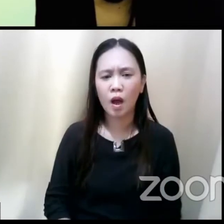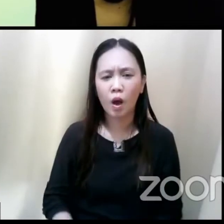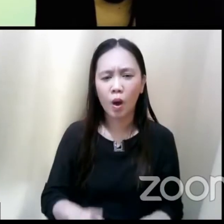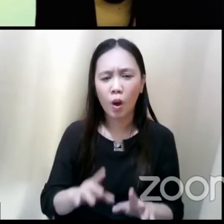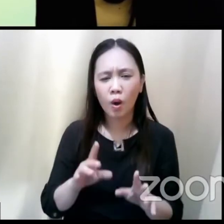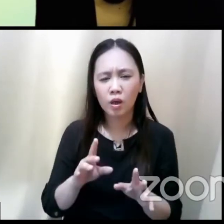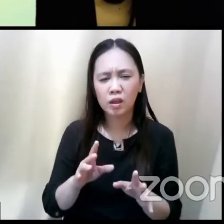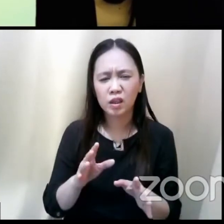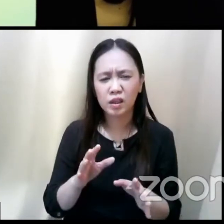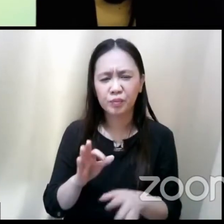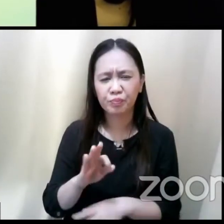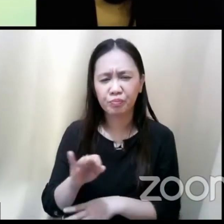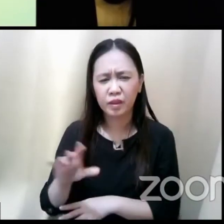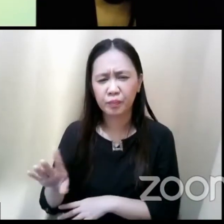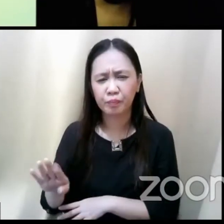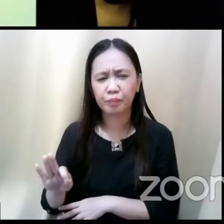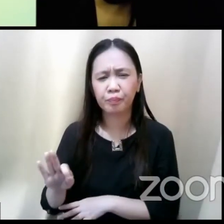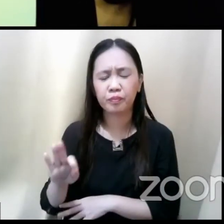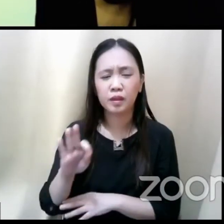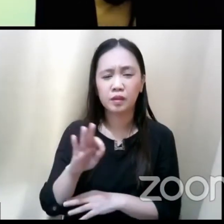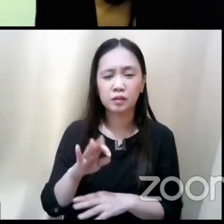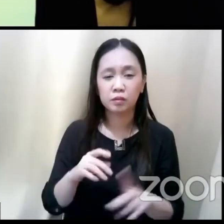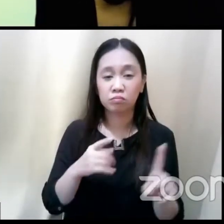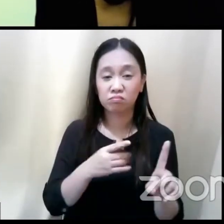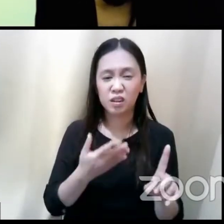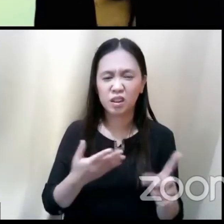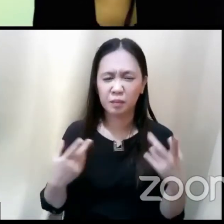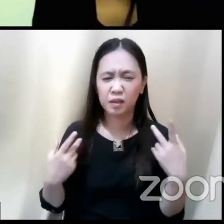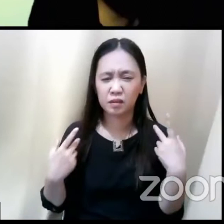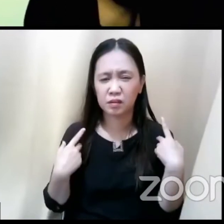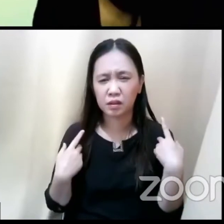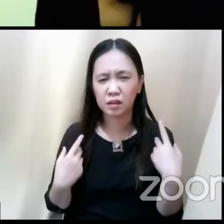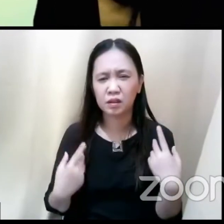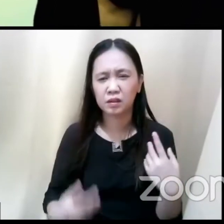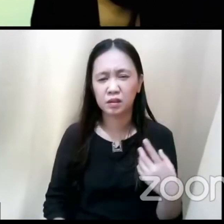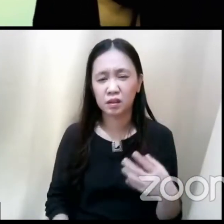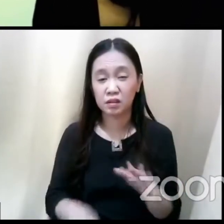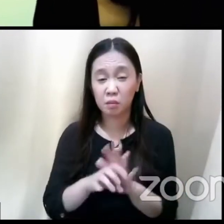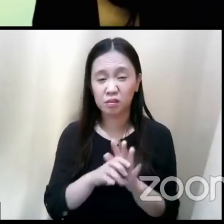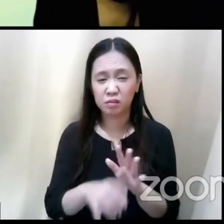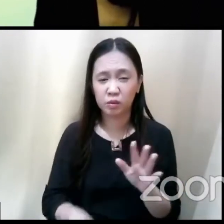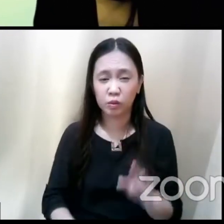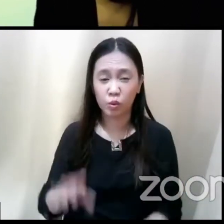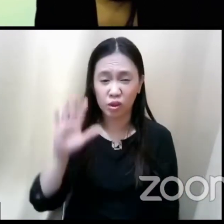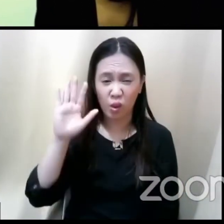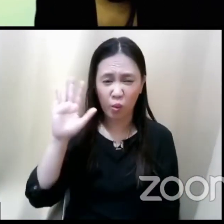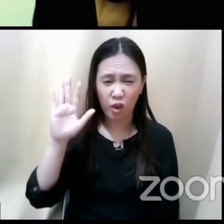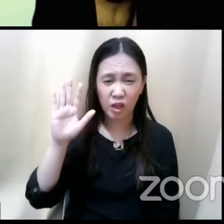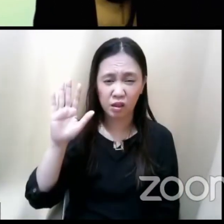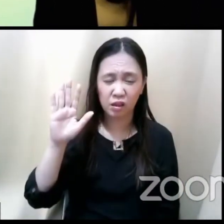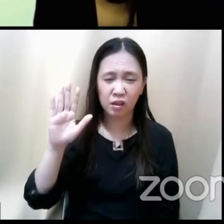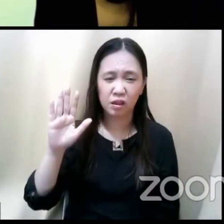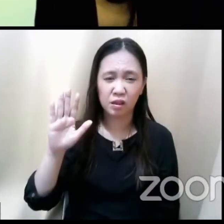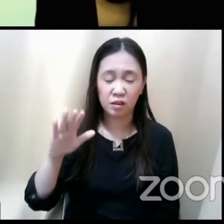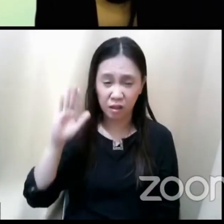yung tao is merong congenital defect, pinanganak lang na isang kamay. Ito bang kanang kamay na to hindi kayang